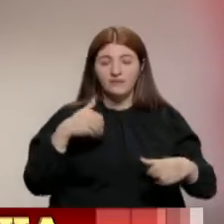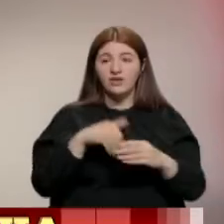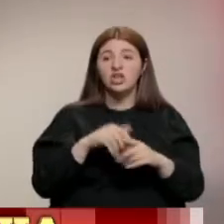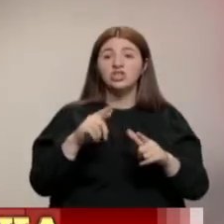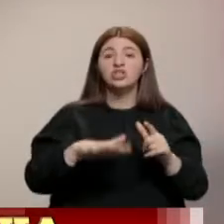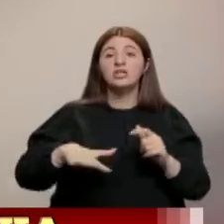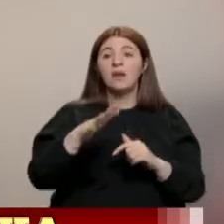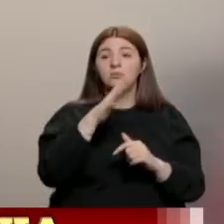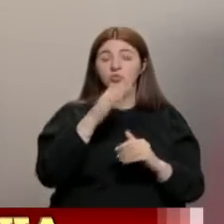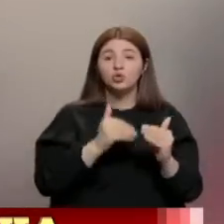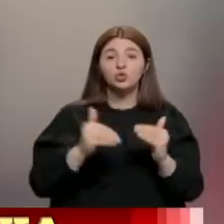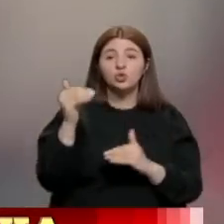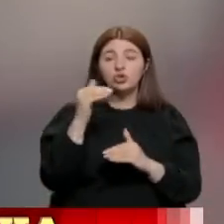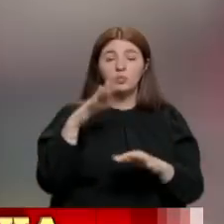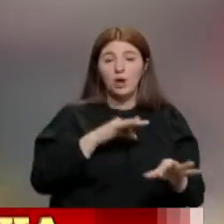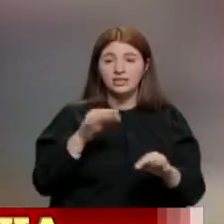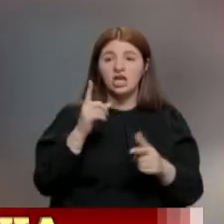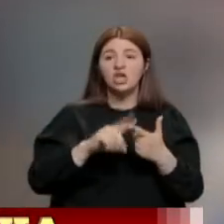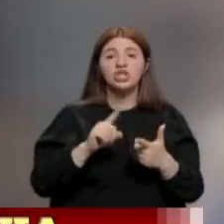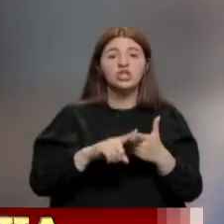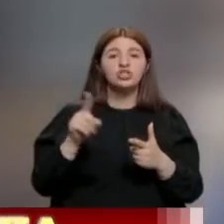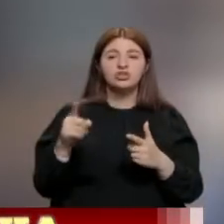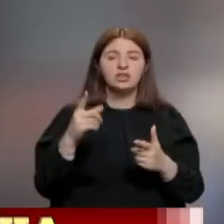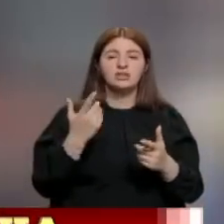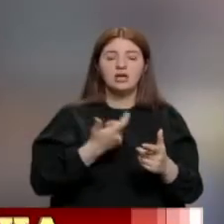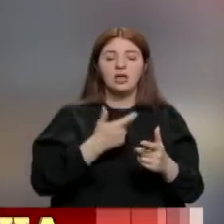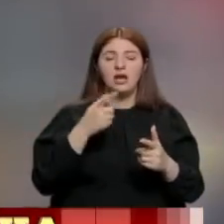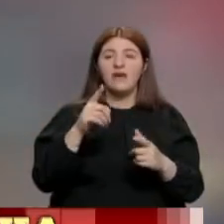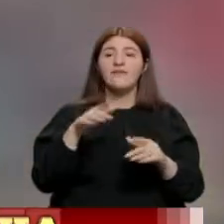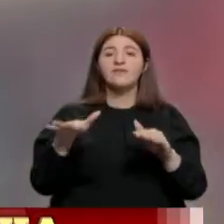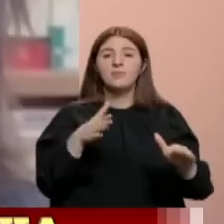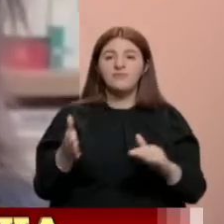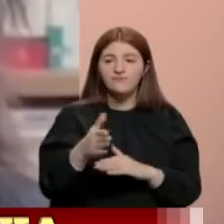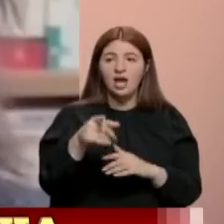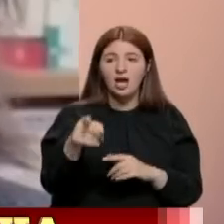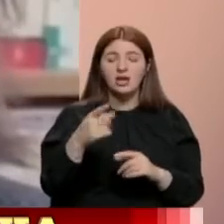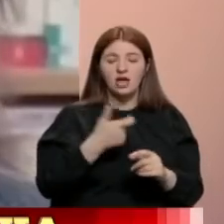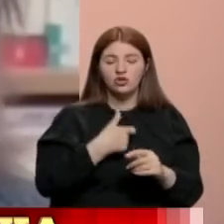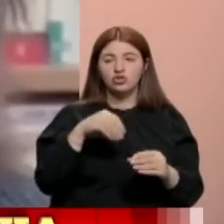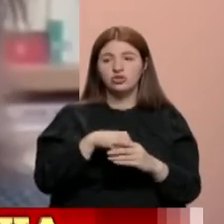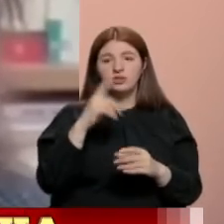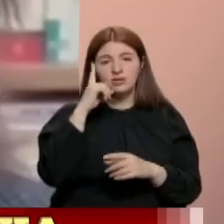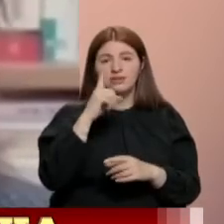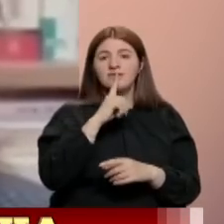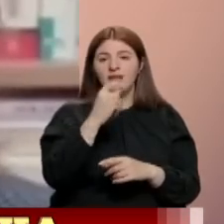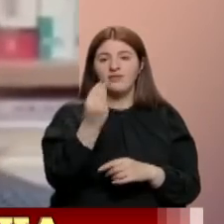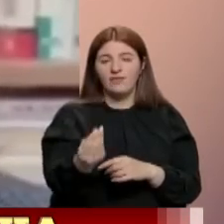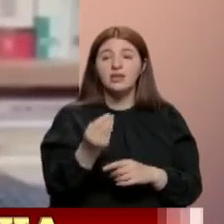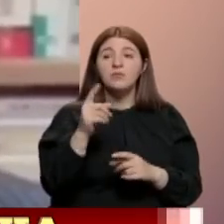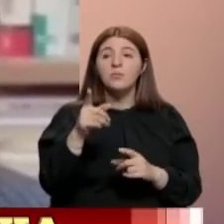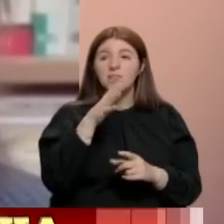Mühendisi Müzeyyen Şevkin ise ikinci kez fay yasası için meclise kanun teklifi sundu. Bu deprem bağıra bağıra